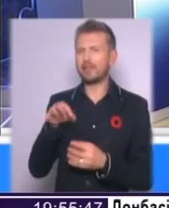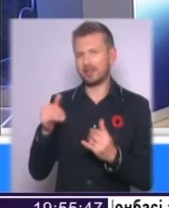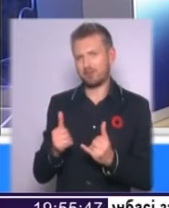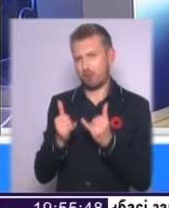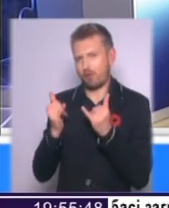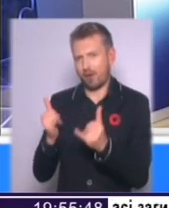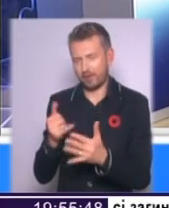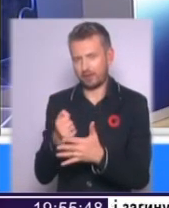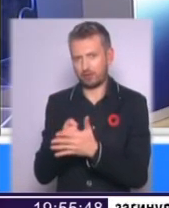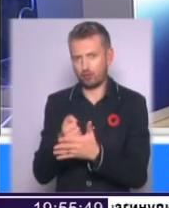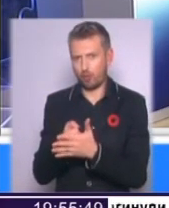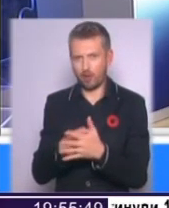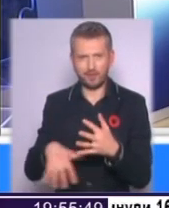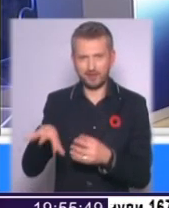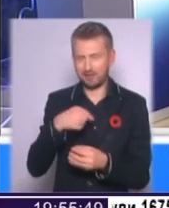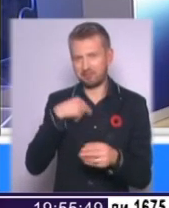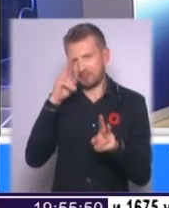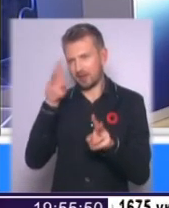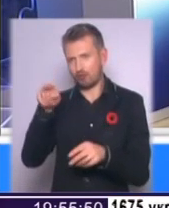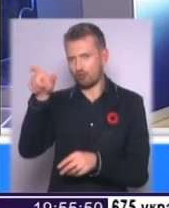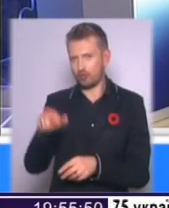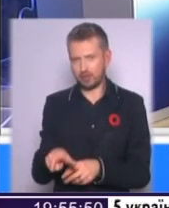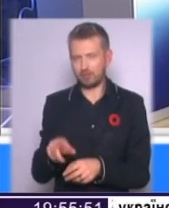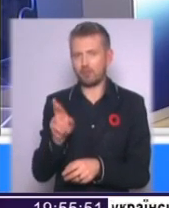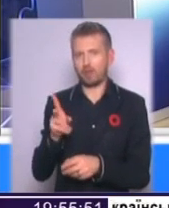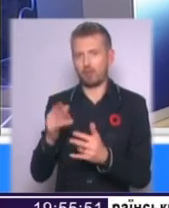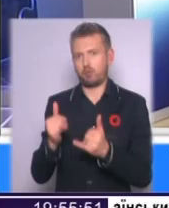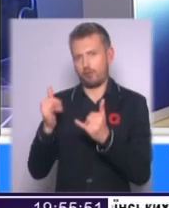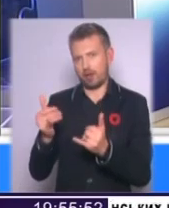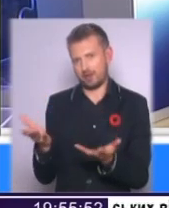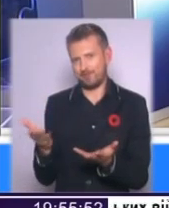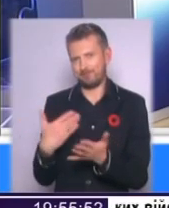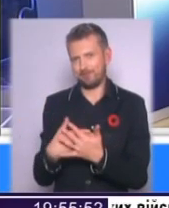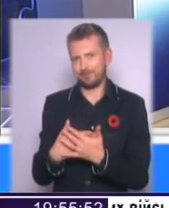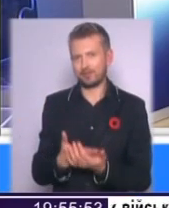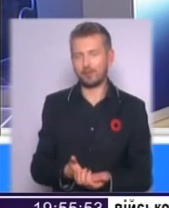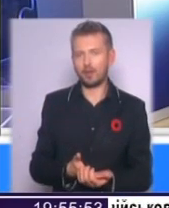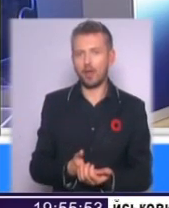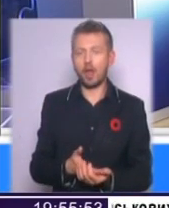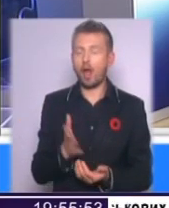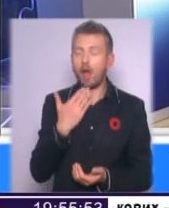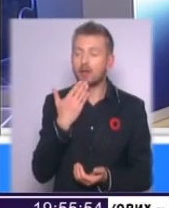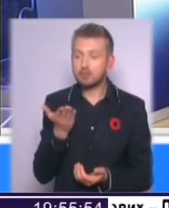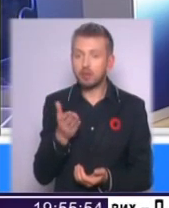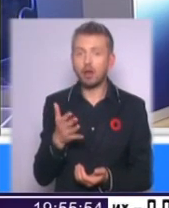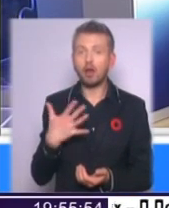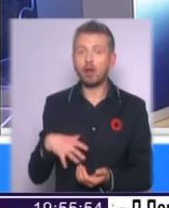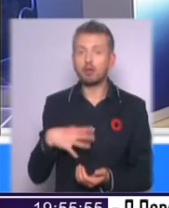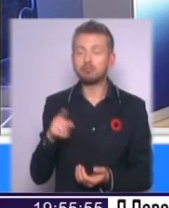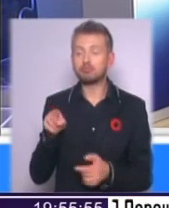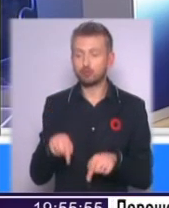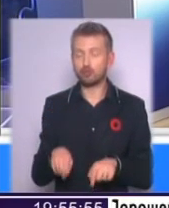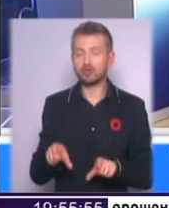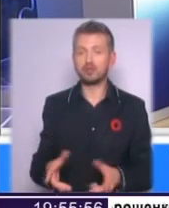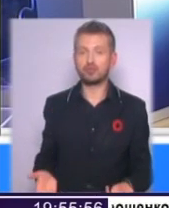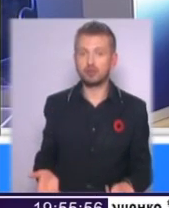При всій повазі до всіх, я ж не знаю цю людину, ну як повазі, тут відносний момент. А от запитати, так а чого ж тоді ти тут сидиш